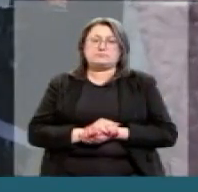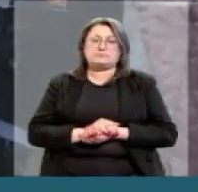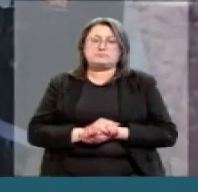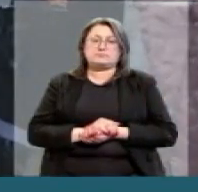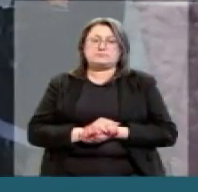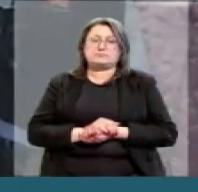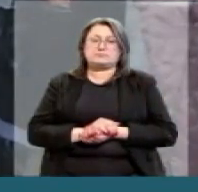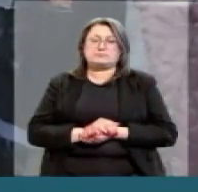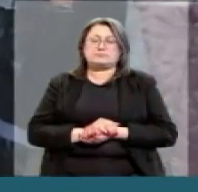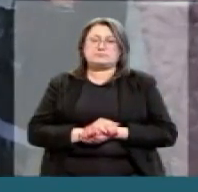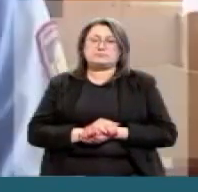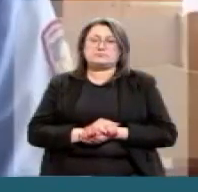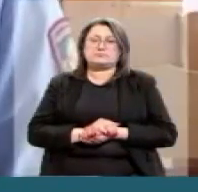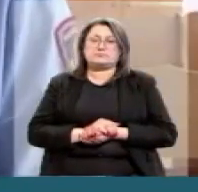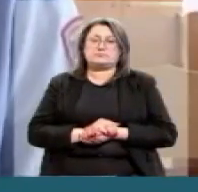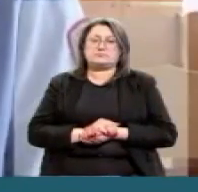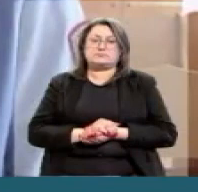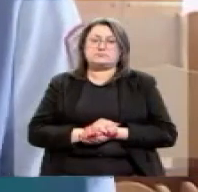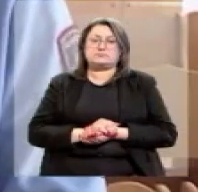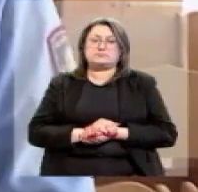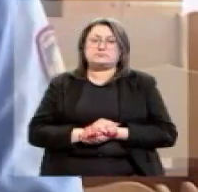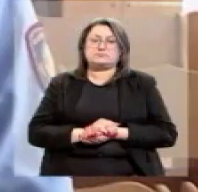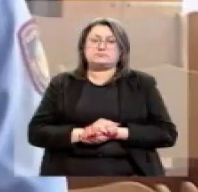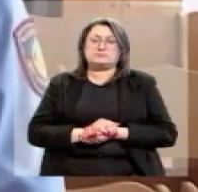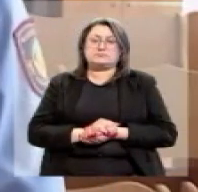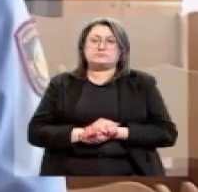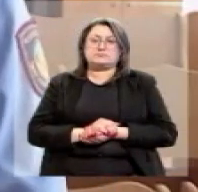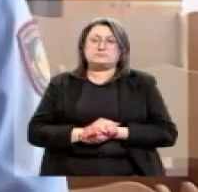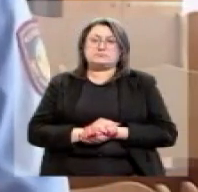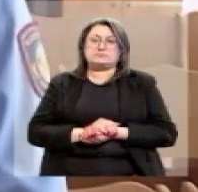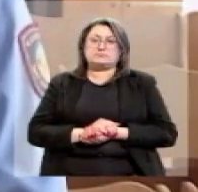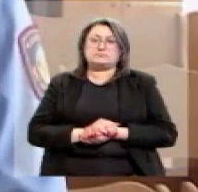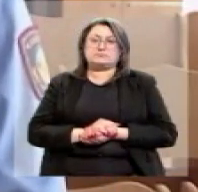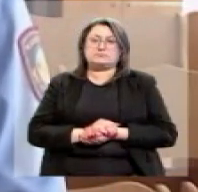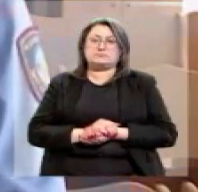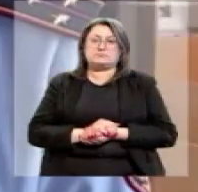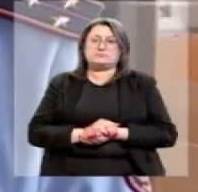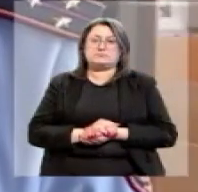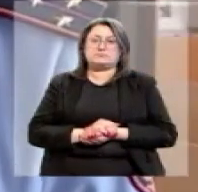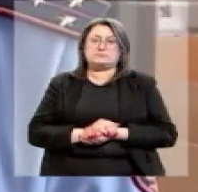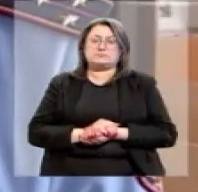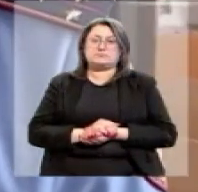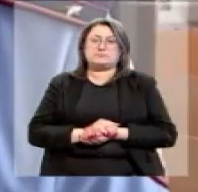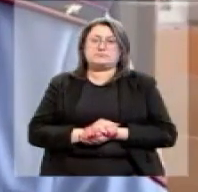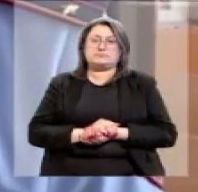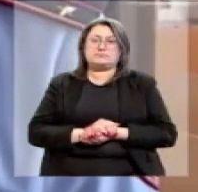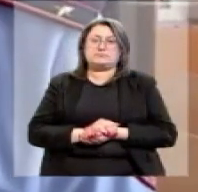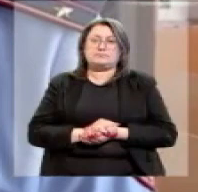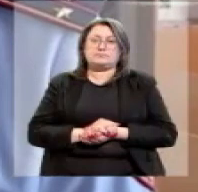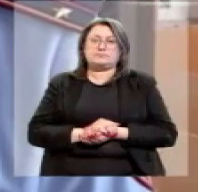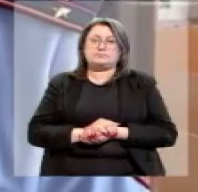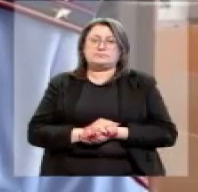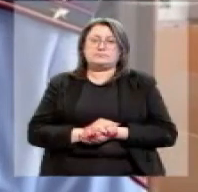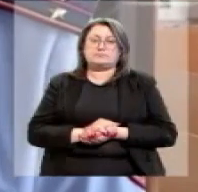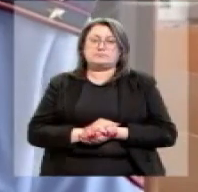жағдай қалыптасқанын айтады. Из этих 200 у нас здесь отбывает наказание 12 осужденных женщин. Мекемеде жазасын өтеп